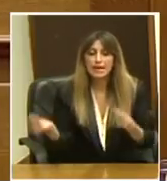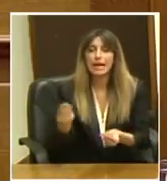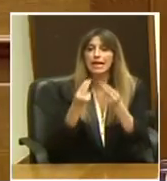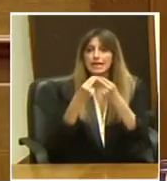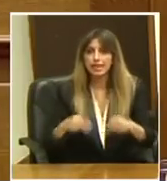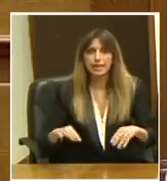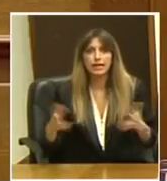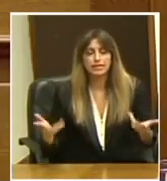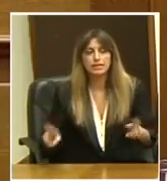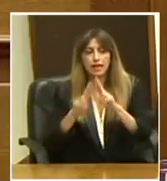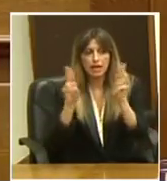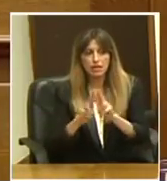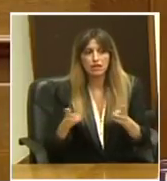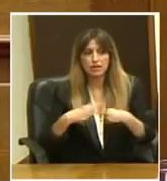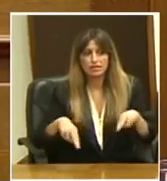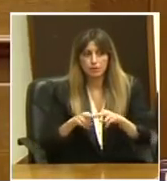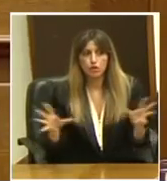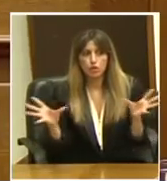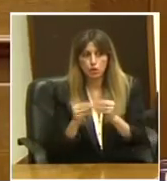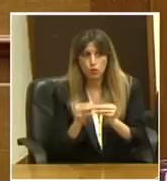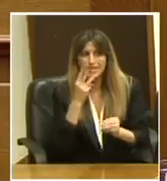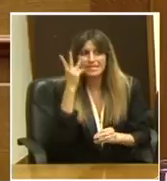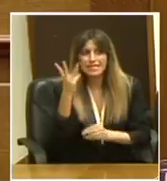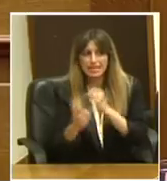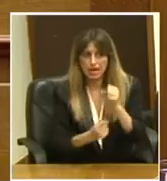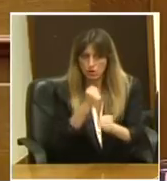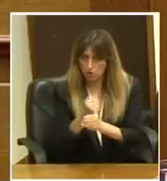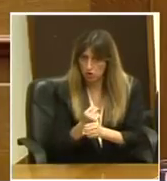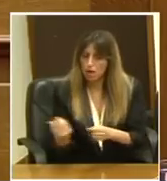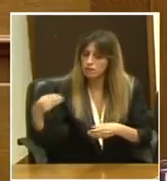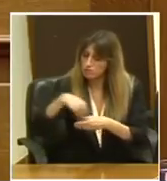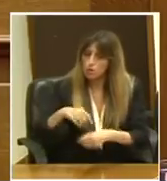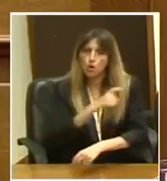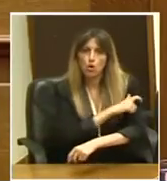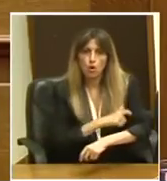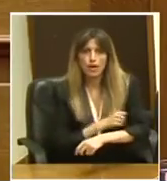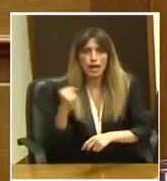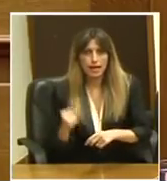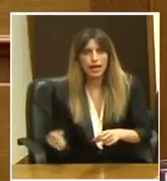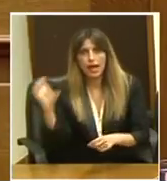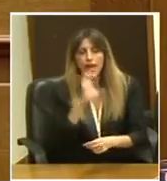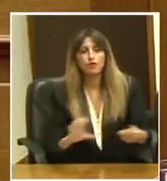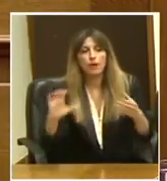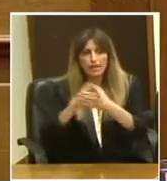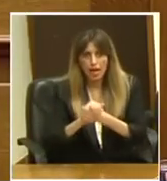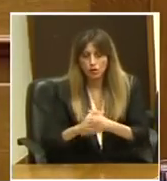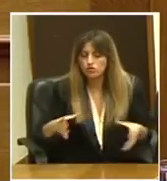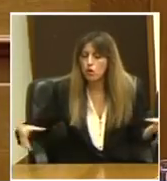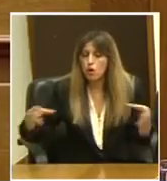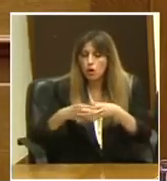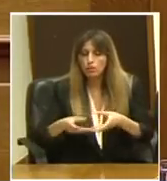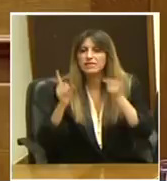Διεθνής Επιτροπή για μια τριετία υπό τον ΟΗΕ και την Ευρωπαϊκή Ένωση, που με βάση τα κριτήρια της συμφωνίας θα